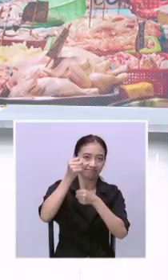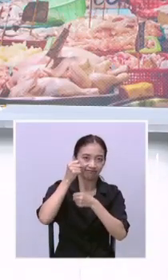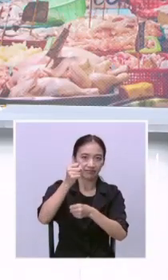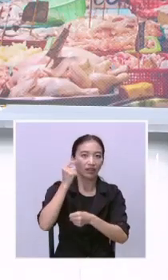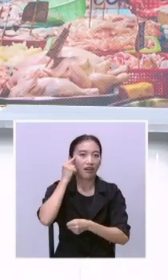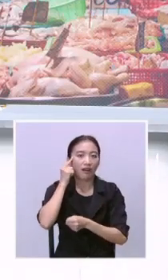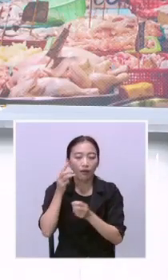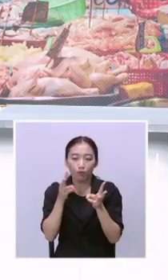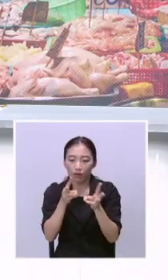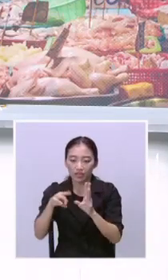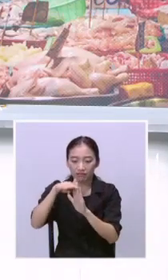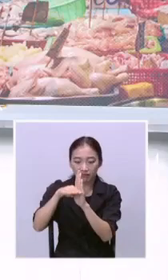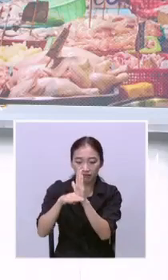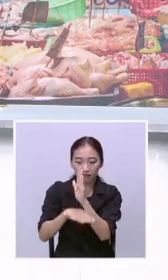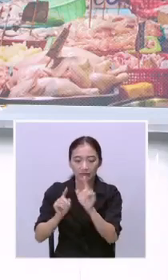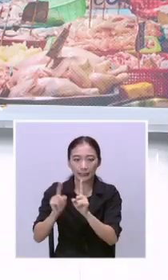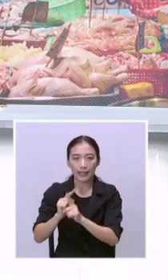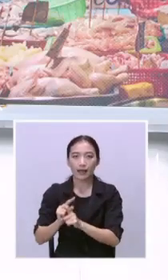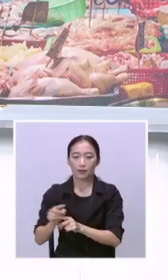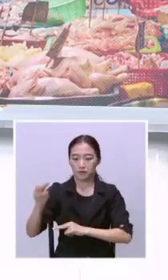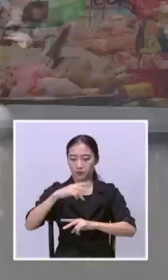จนทำให้เกิดการประทะกับตำรวจขึ้นค่ะ